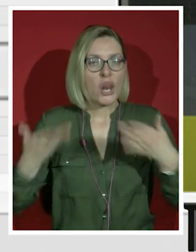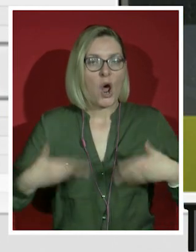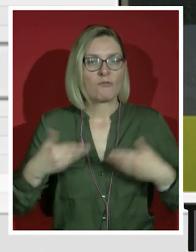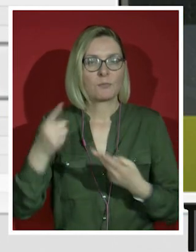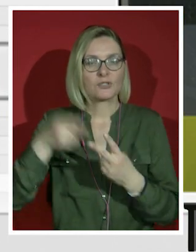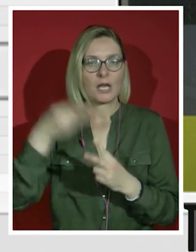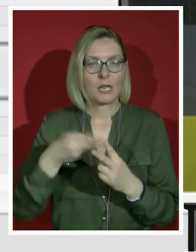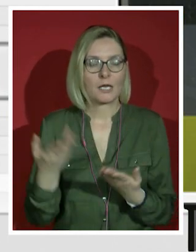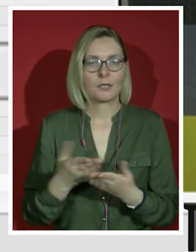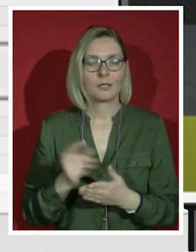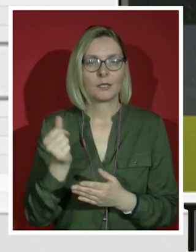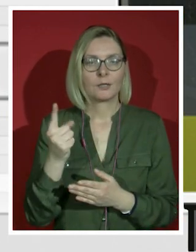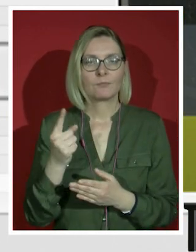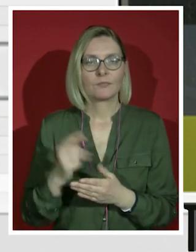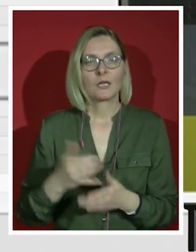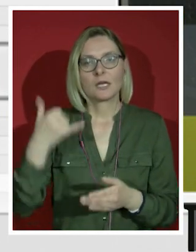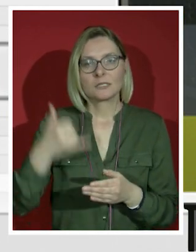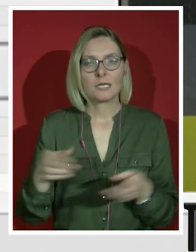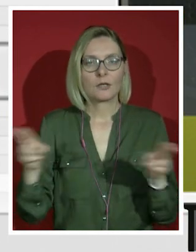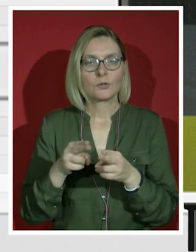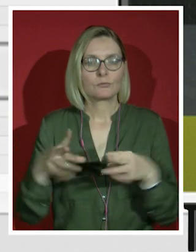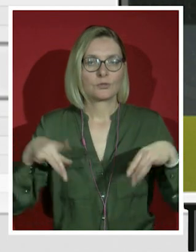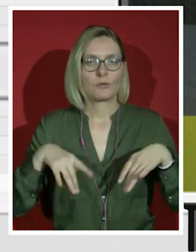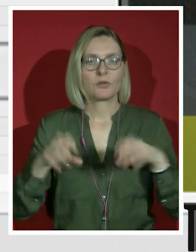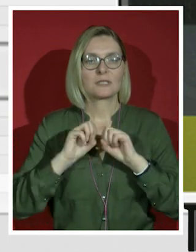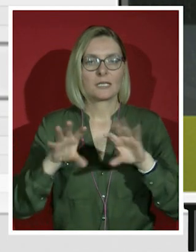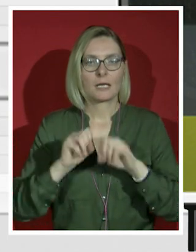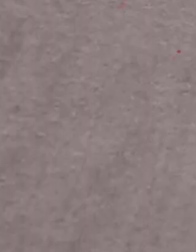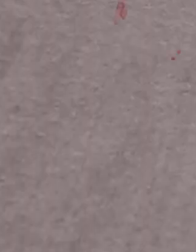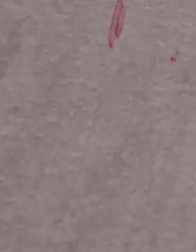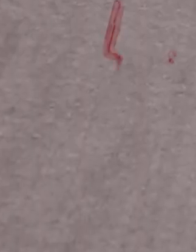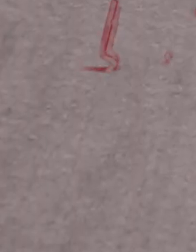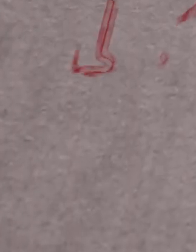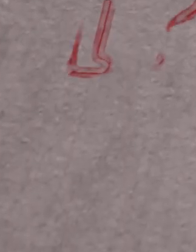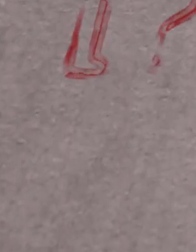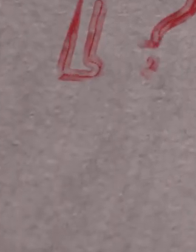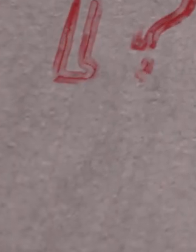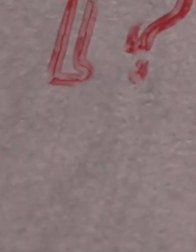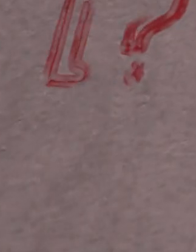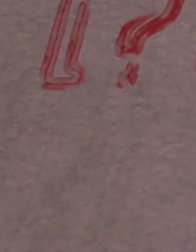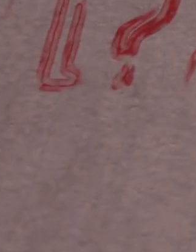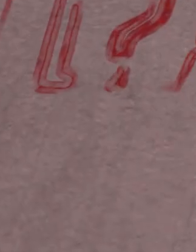ова гранка. Одиме со куса пауза за реклами, се враќаме повторно.